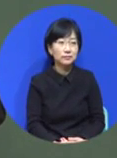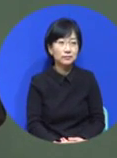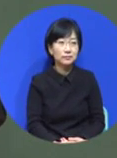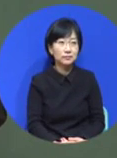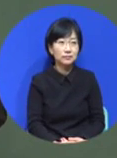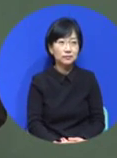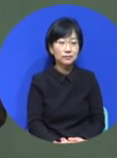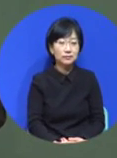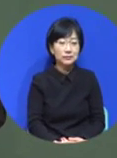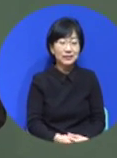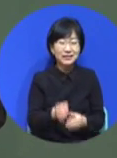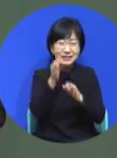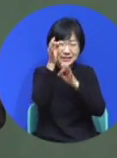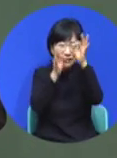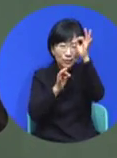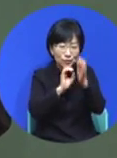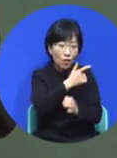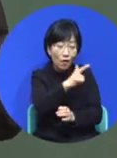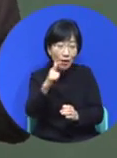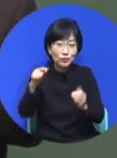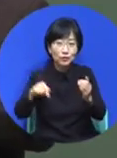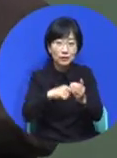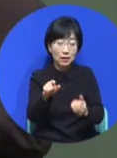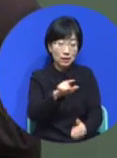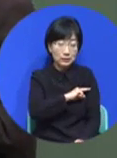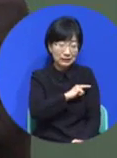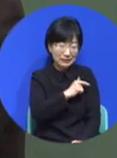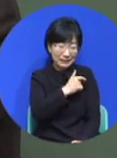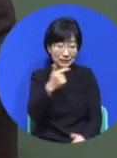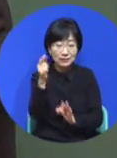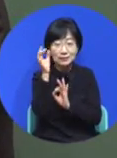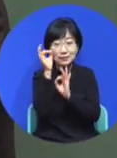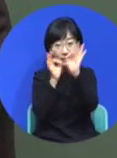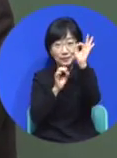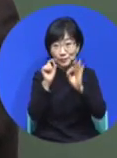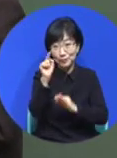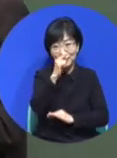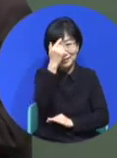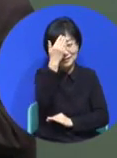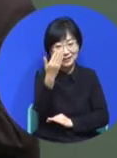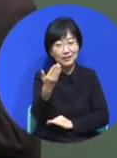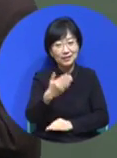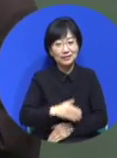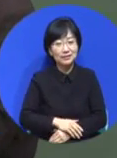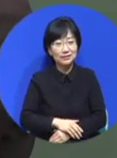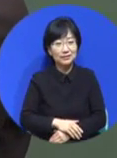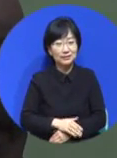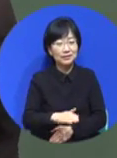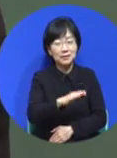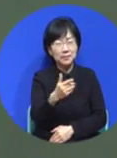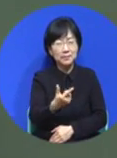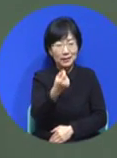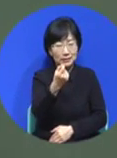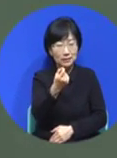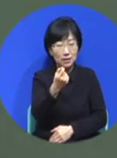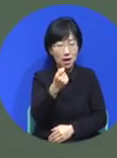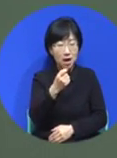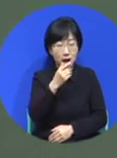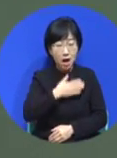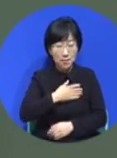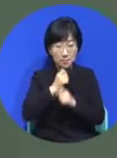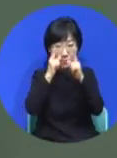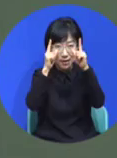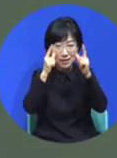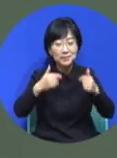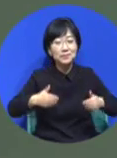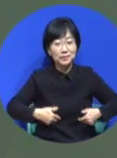제일 큰 실수가 되느냐? But what kind of mistake would be the greatest mistake? 그걸 여러분이 빨리 이해하셔야 됩니다. You have to understand this